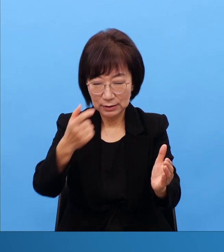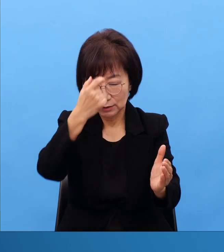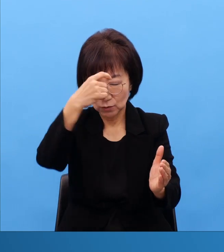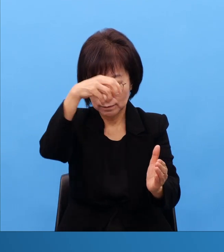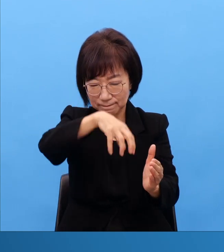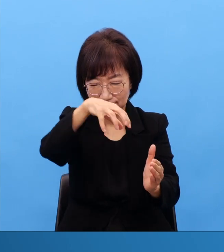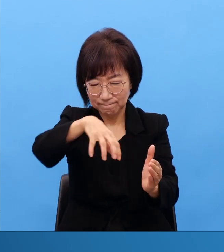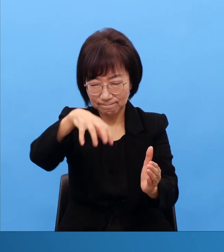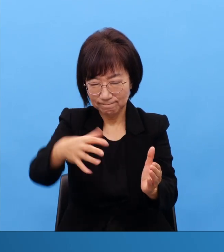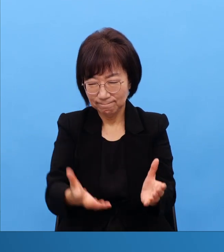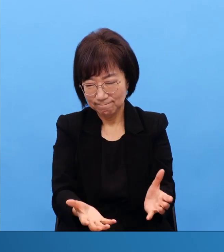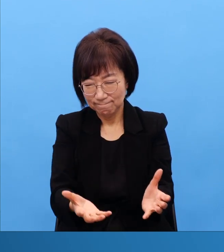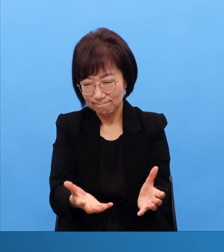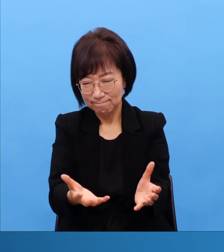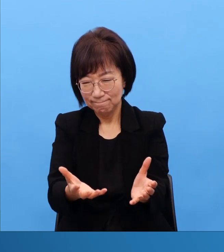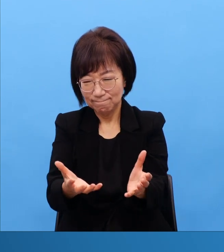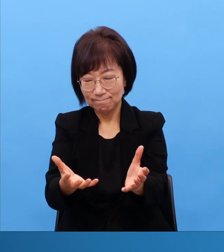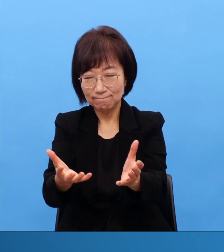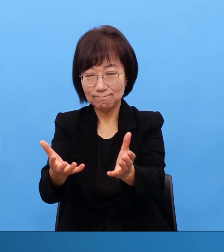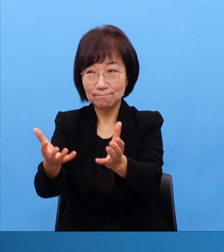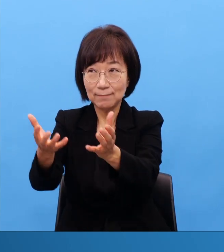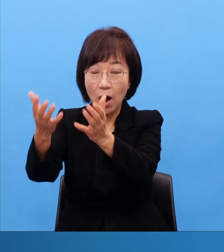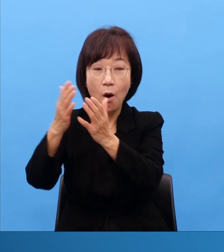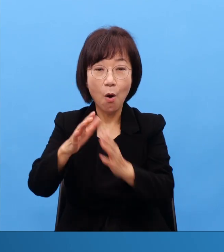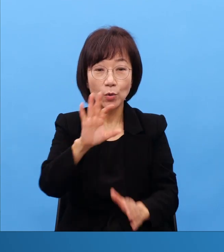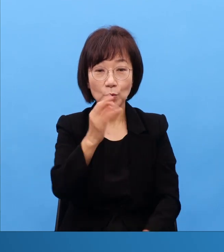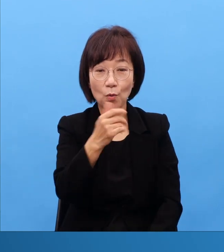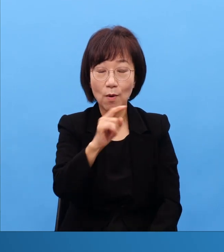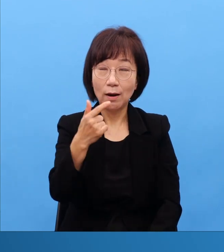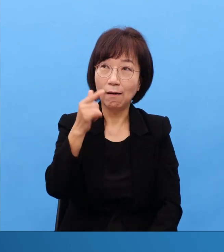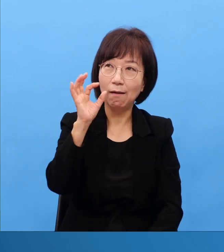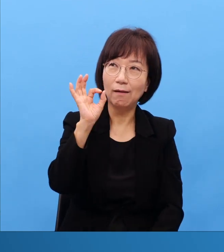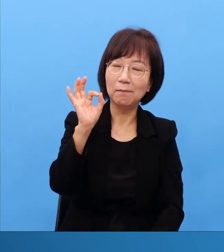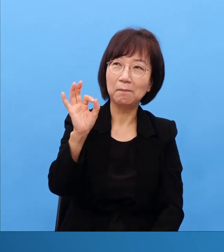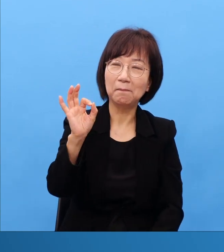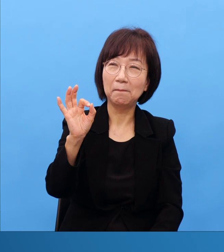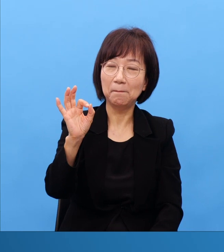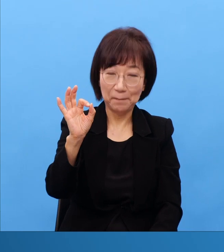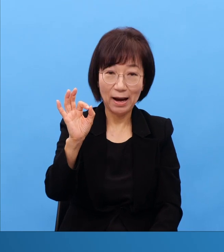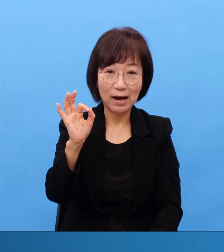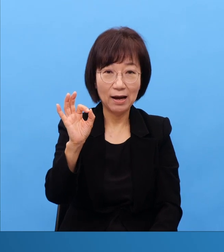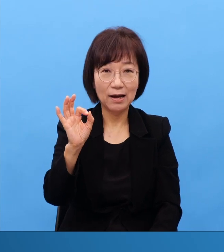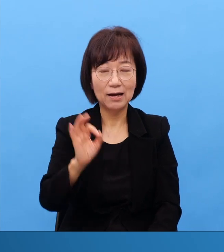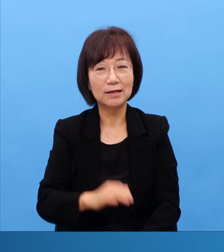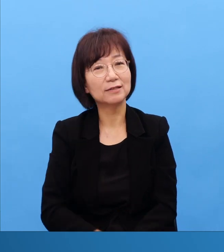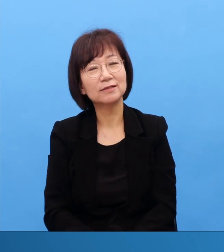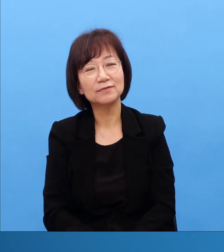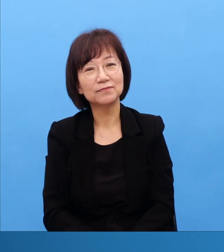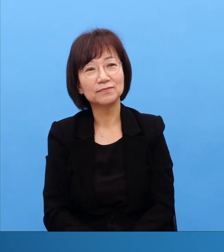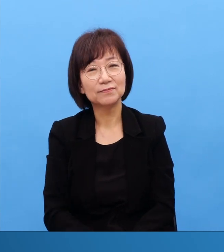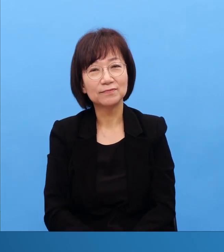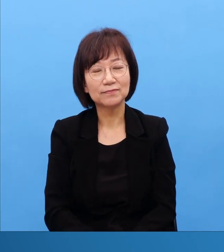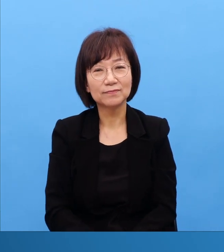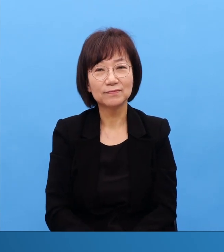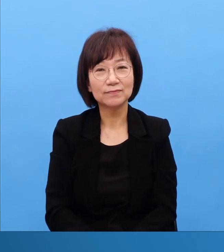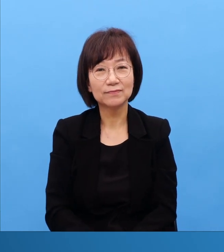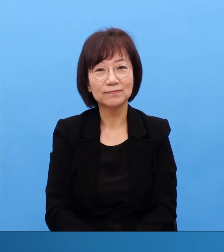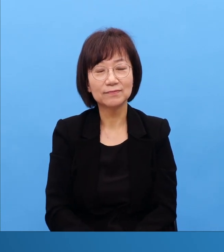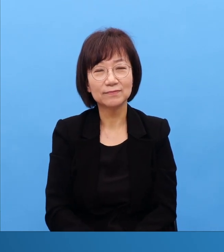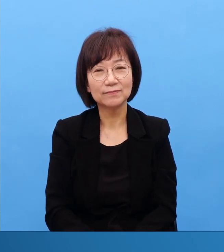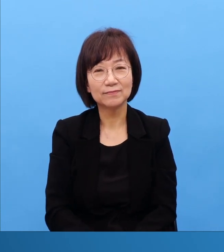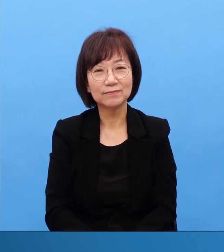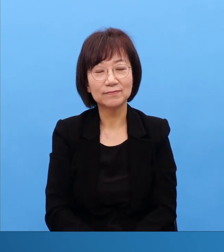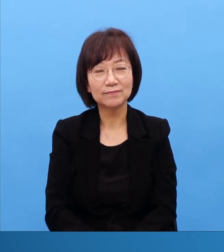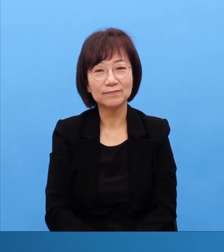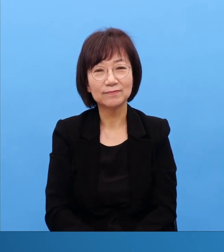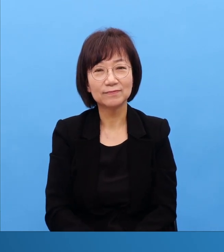Lord. 그걸 요한이 본 거예요. That's what John was able to see in his vision. 누가 이겼습니까? Who will prevail?